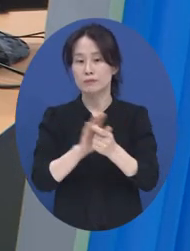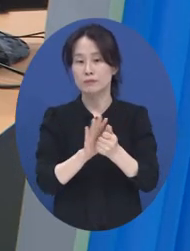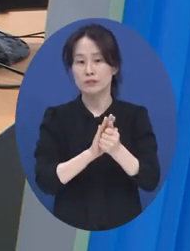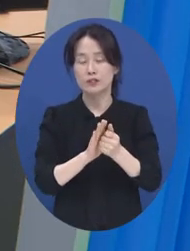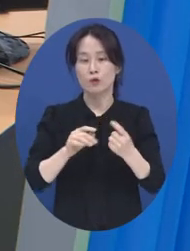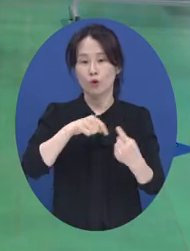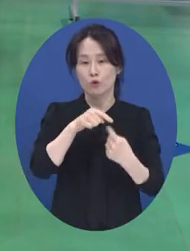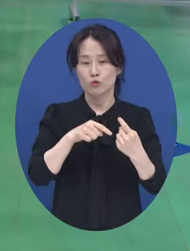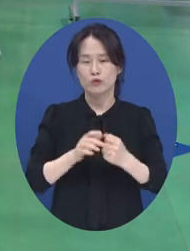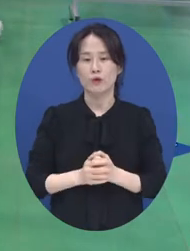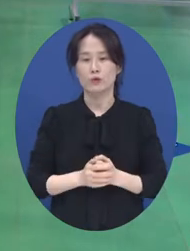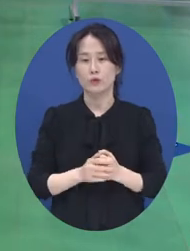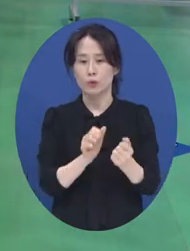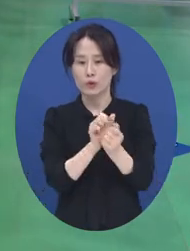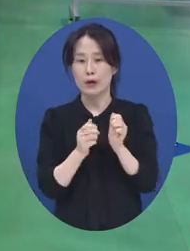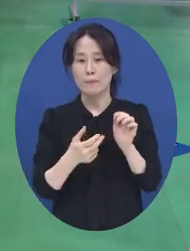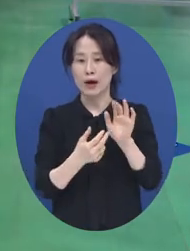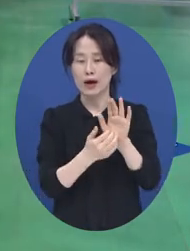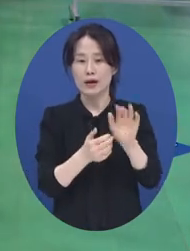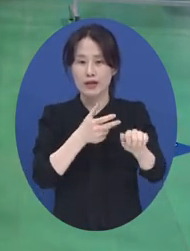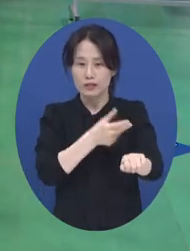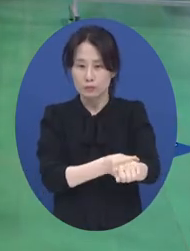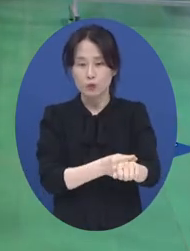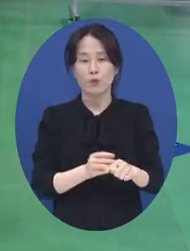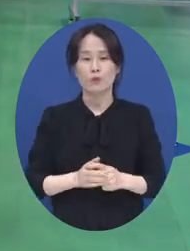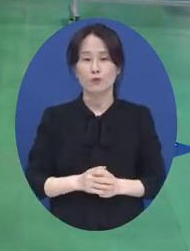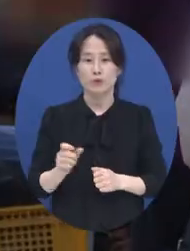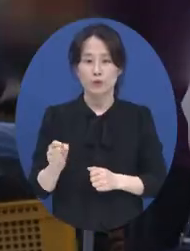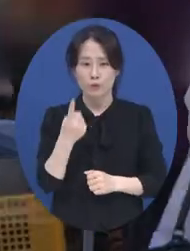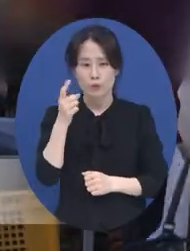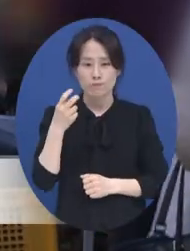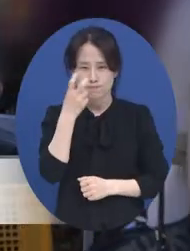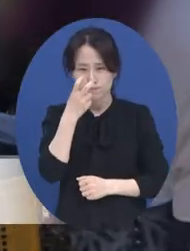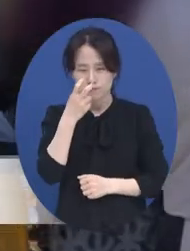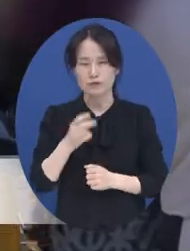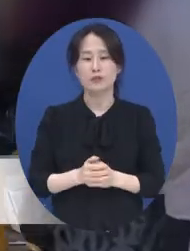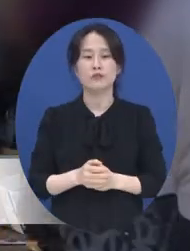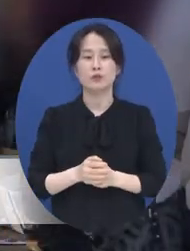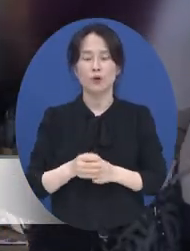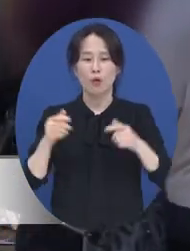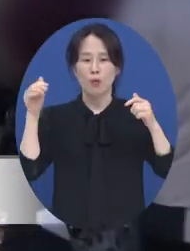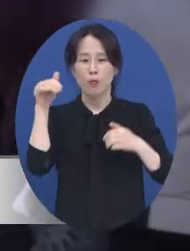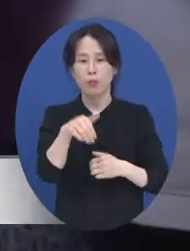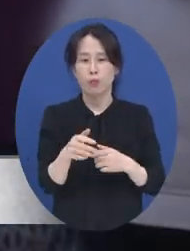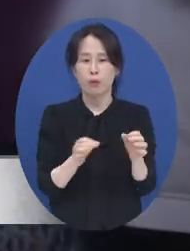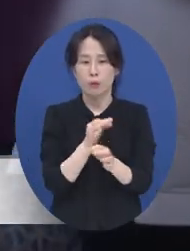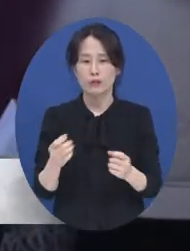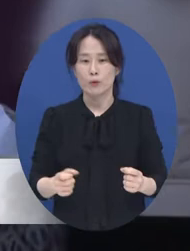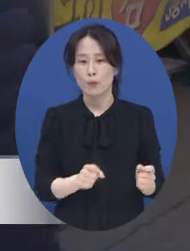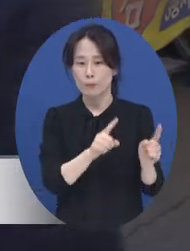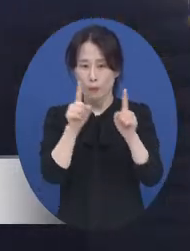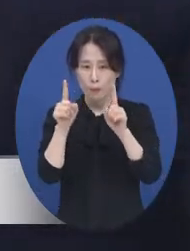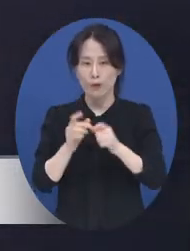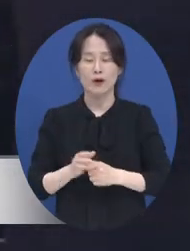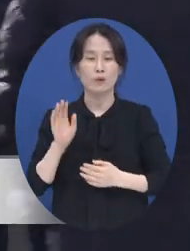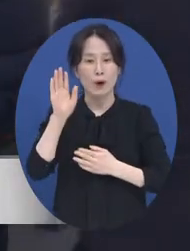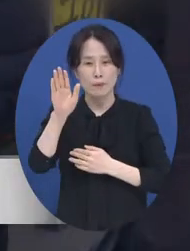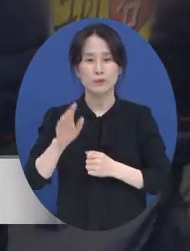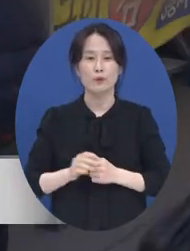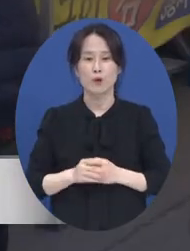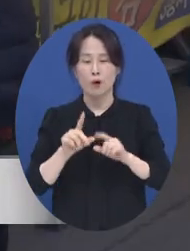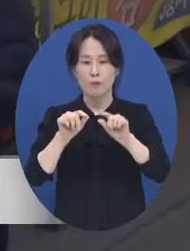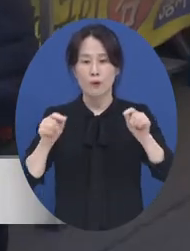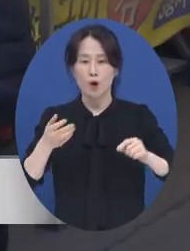운영, 예방접종과 역학조사, 지방의료원 기능 강화 등입니다. 침체된 지역 경제를 살리고 포스트 코로나 시대의 미래